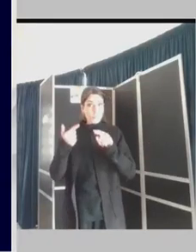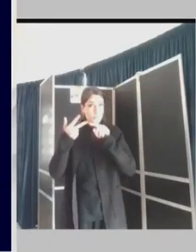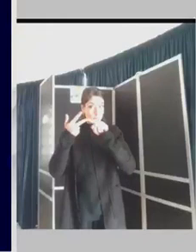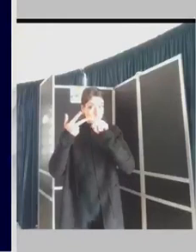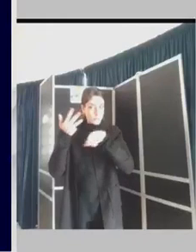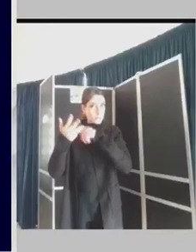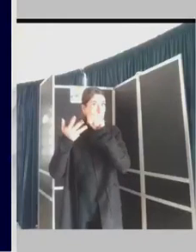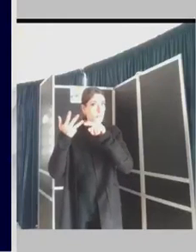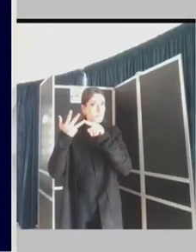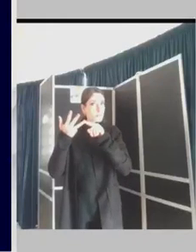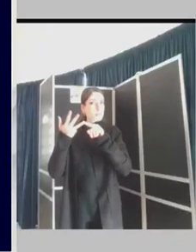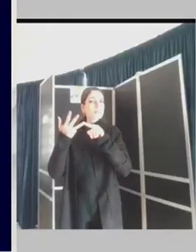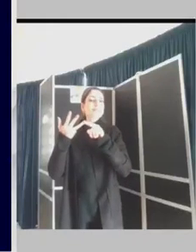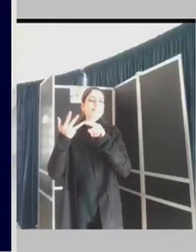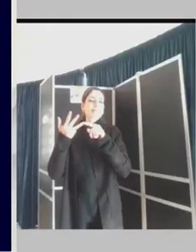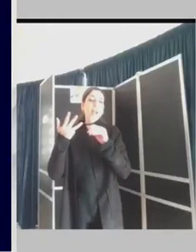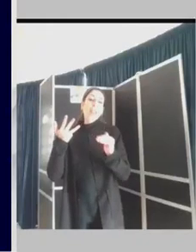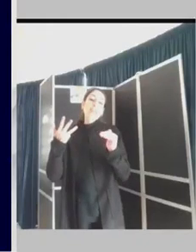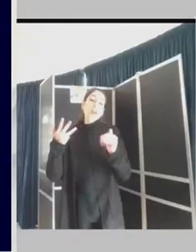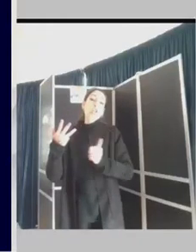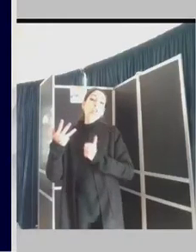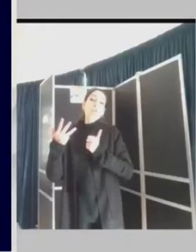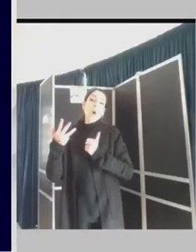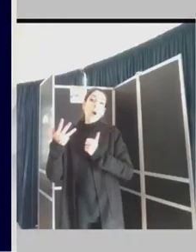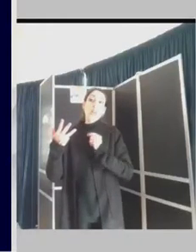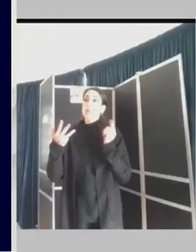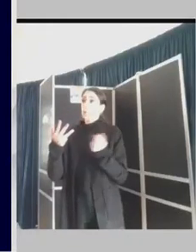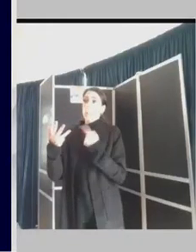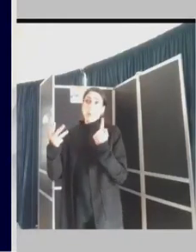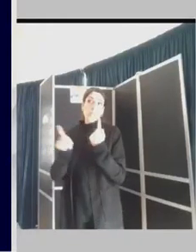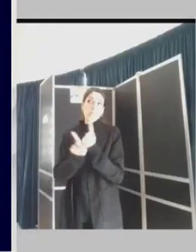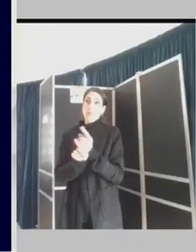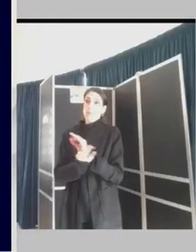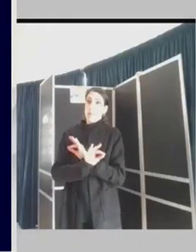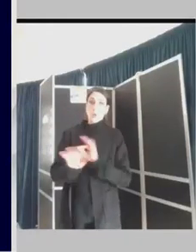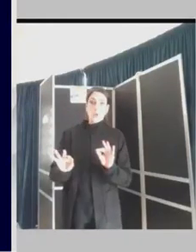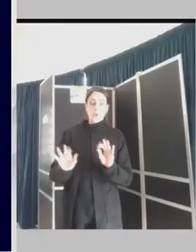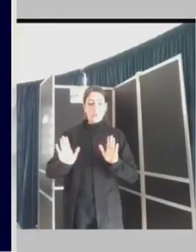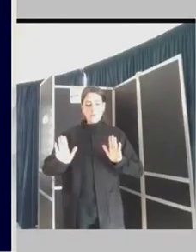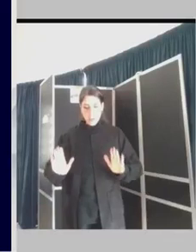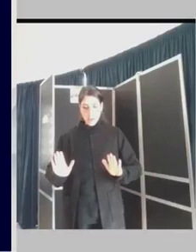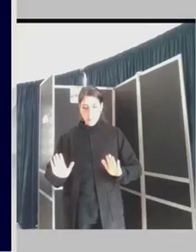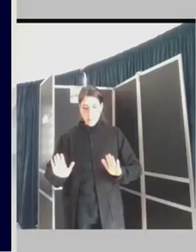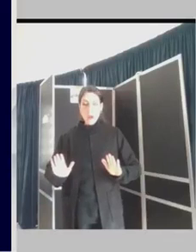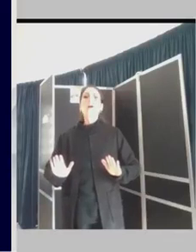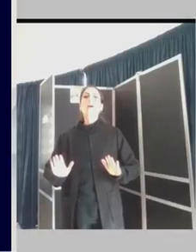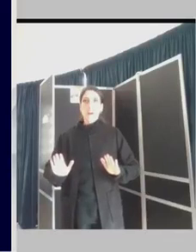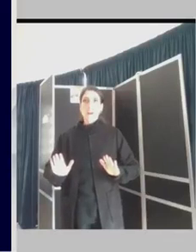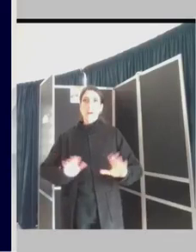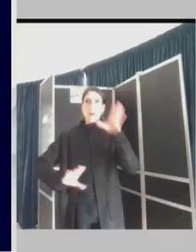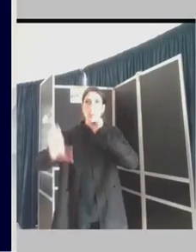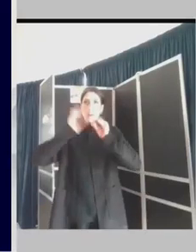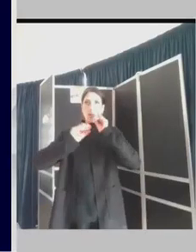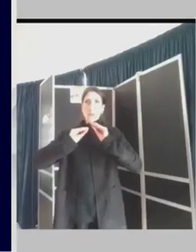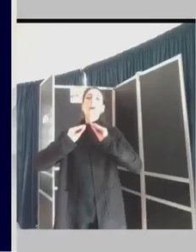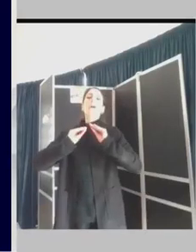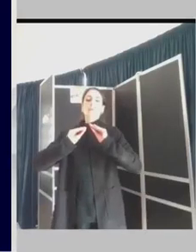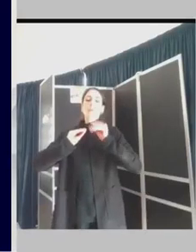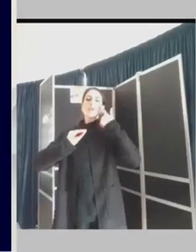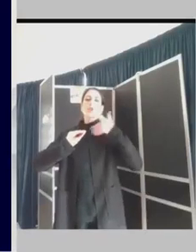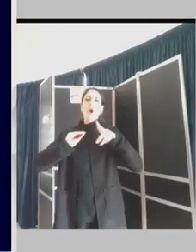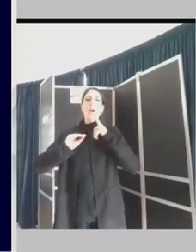disposti a fermarci e a intervenire. Un'altra cosa che abbiamo imparato è che viene sempre richiamata la paura